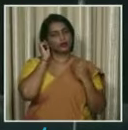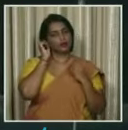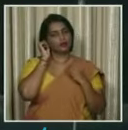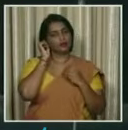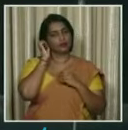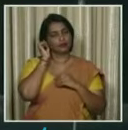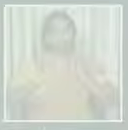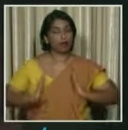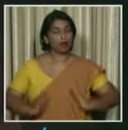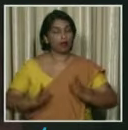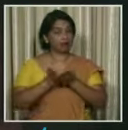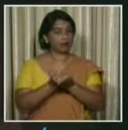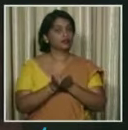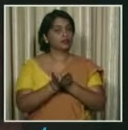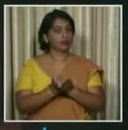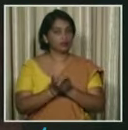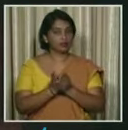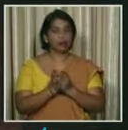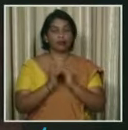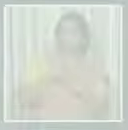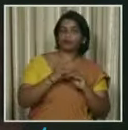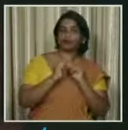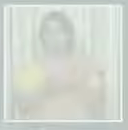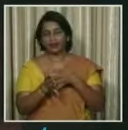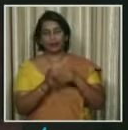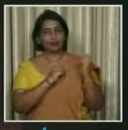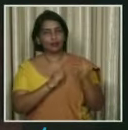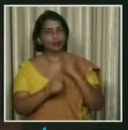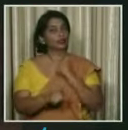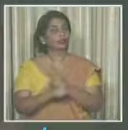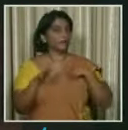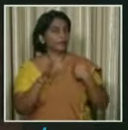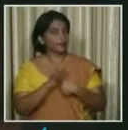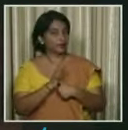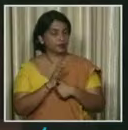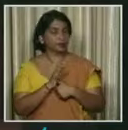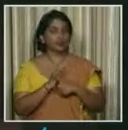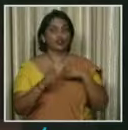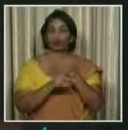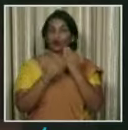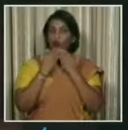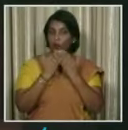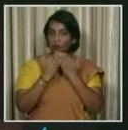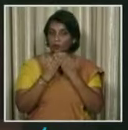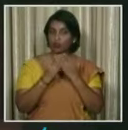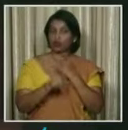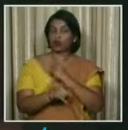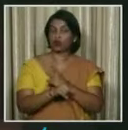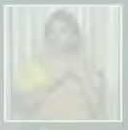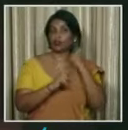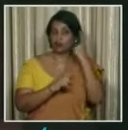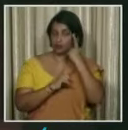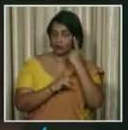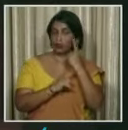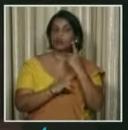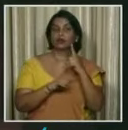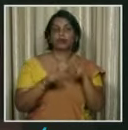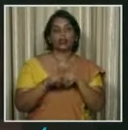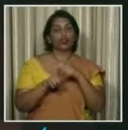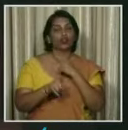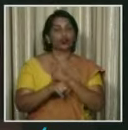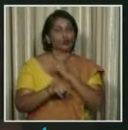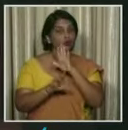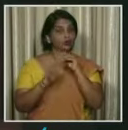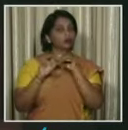පත්‍රිකාව අනුමත කරගන්න පුළුවන්. අනද්දින නිලධාරියාගේ ඉඳලා ගුරු විදුහල්පති, ගුරු උපදේශක, ගුරු අධ්‍යාපනඥ, ඒ වගේම ගුරුවරුන්